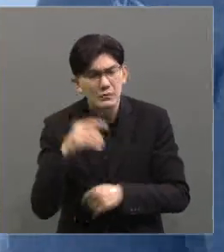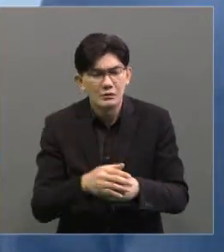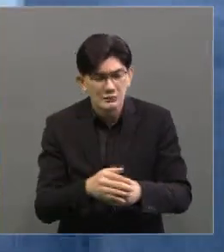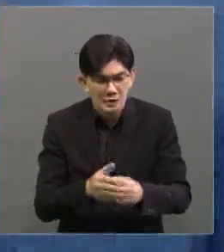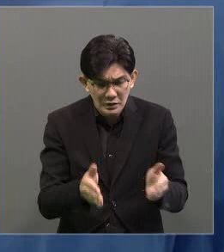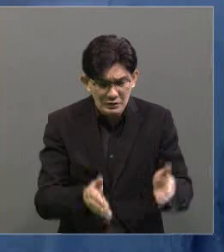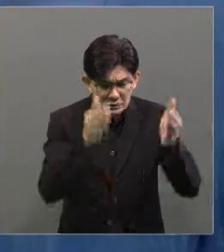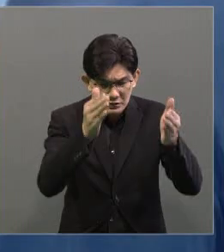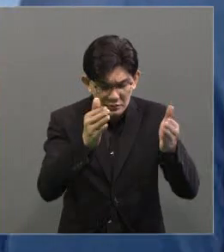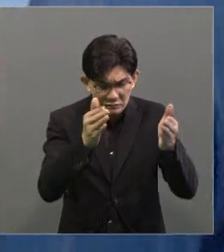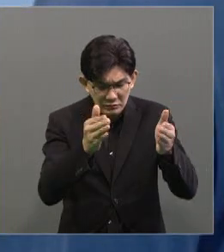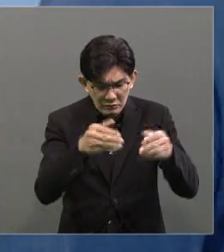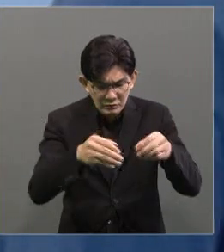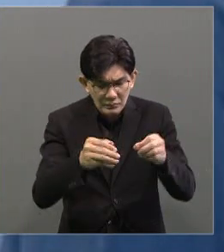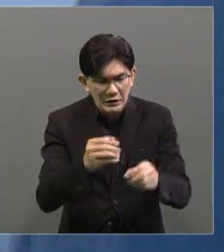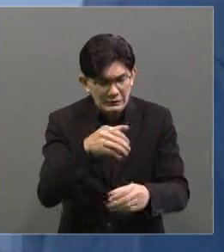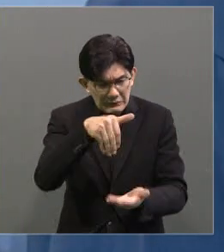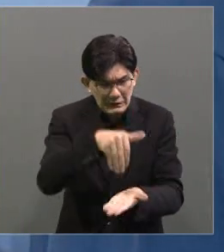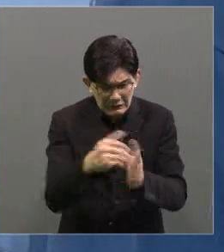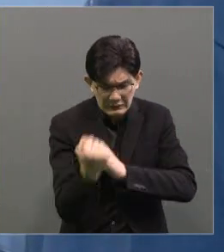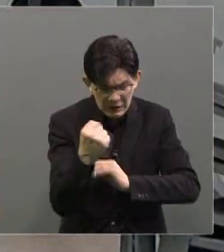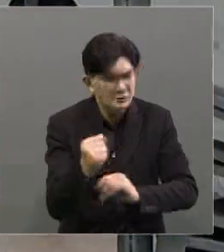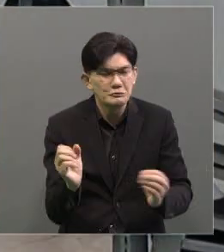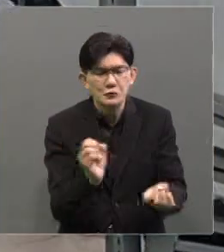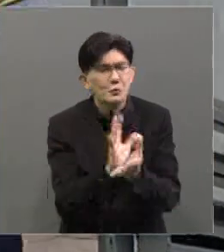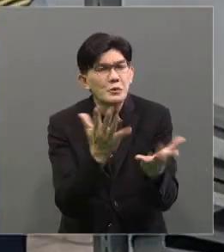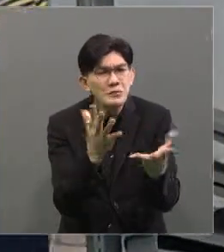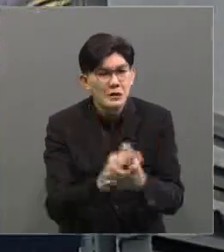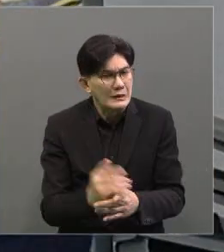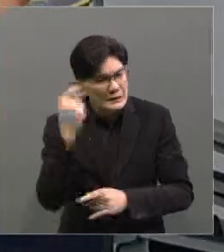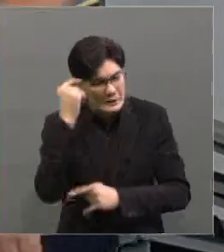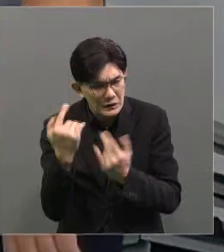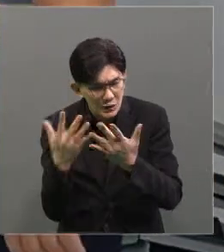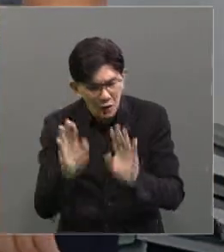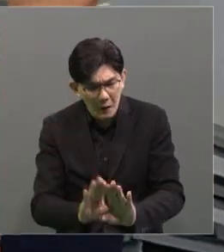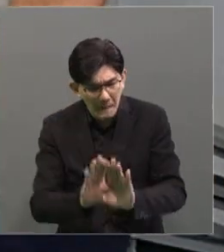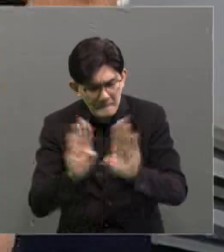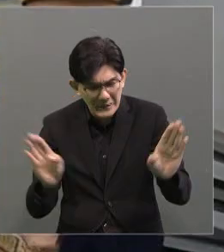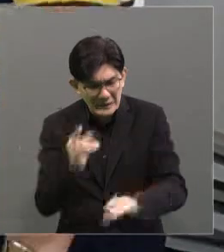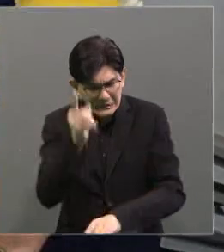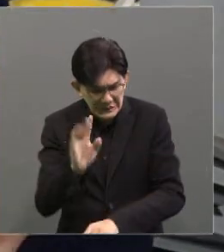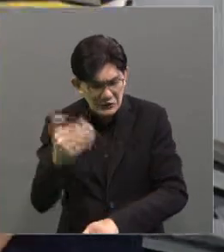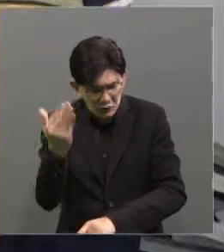นะแต่ว่ายังต้องรอผลทางเทคนิคก่อนที่จะประกาศการเปิดให้ใช้งานอย่างเป็นทาง